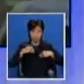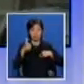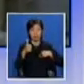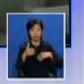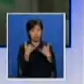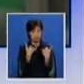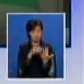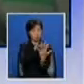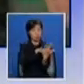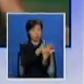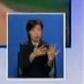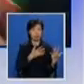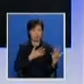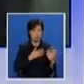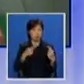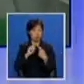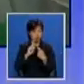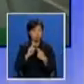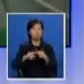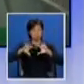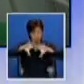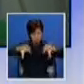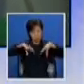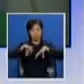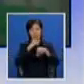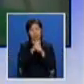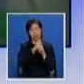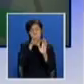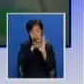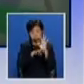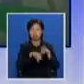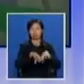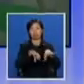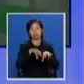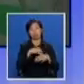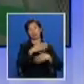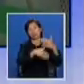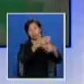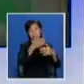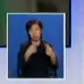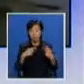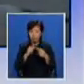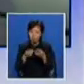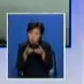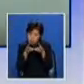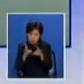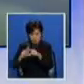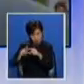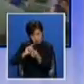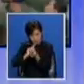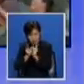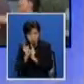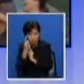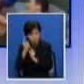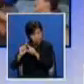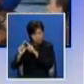ะครับคือแนวทางที่รัฐบาลจำเป็นที่จะต้องเดินหน้าต่อนะครับส่วนการปรับยุทธวิธียุทธศาสตร์ต่างๆนะครับทางสอช